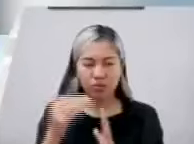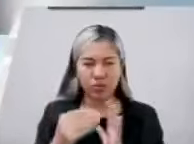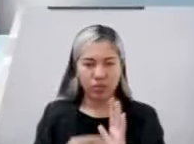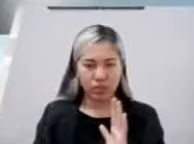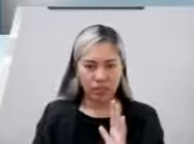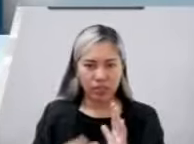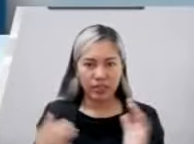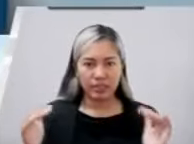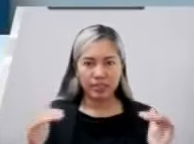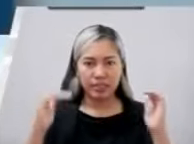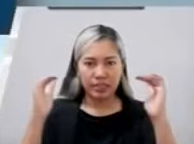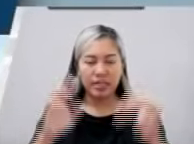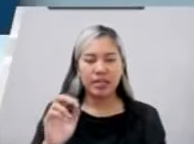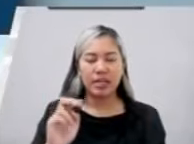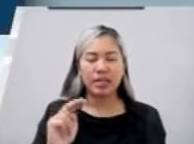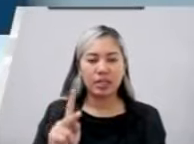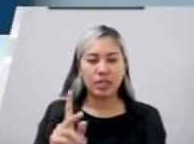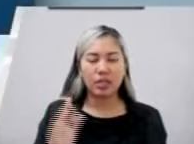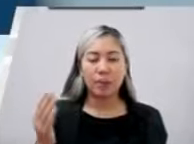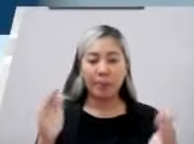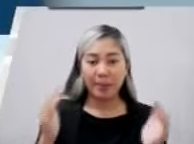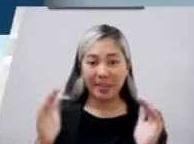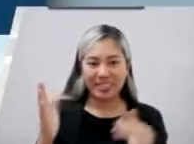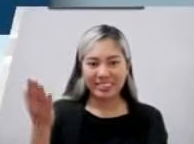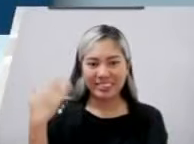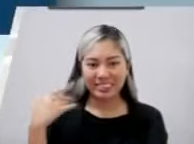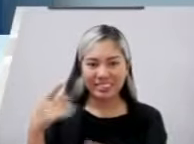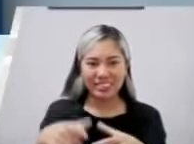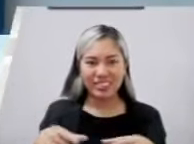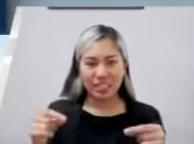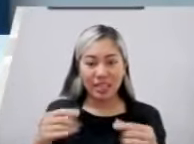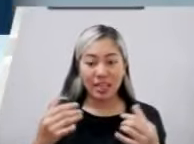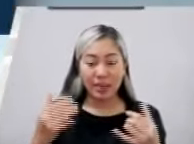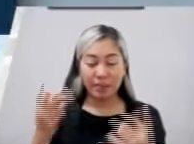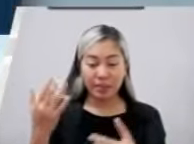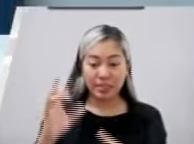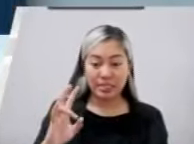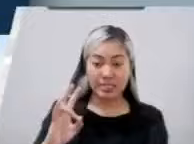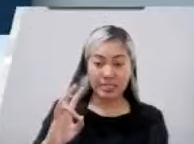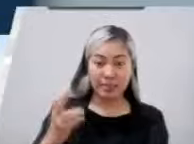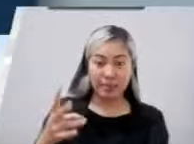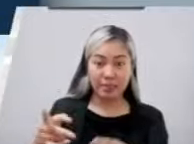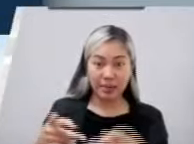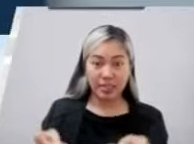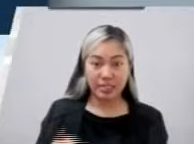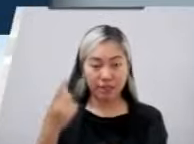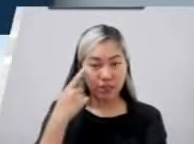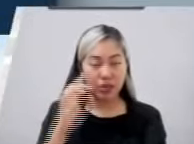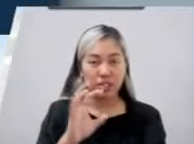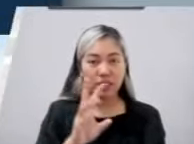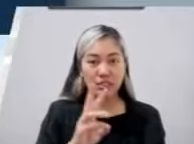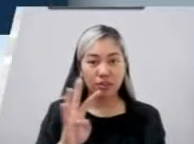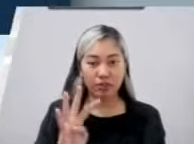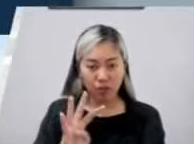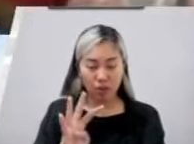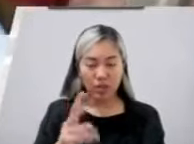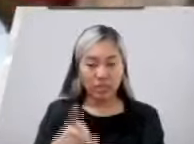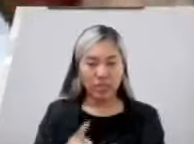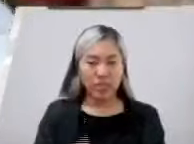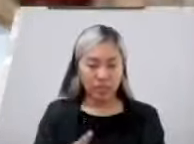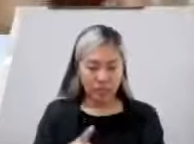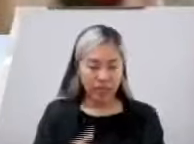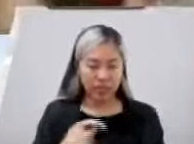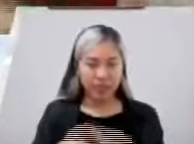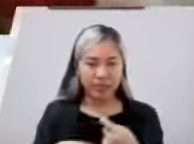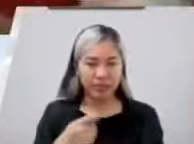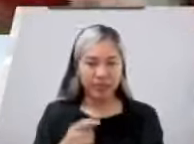kumpara noong 2020 Tokyo Olympics kung kailan 7th place siya sa 64kg division. Naging emosyonal naman ang ate ni Eldrin na